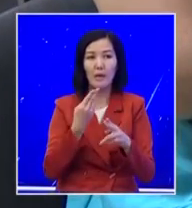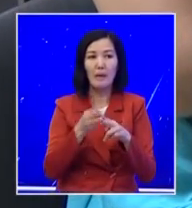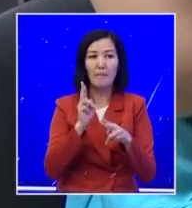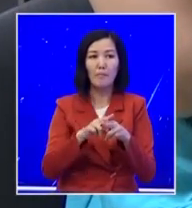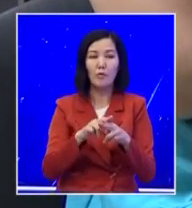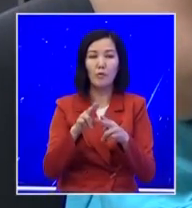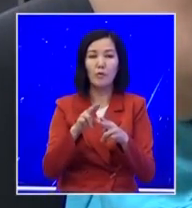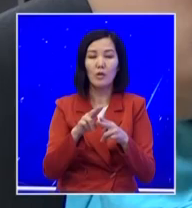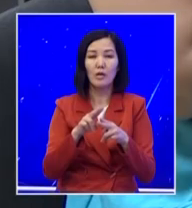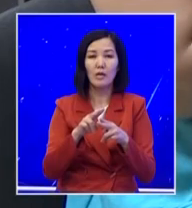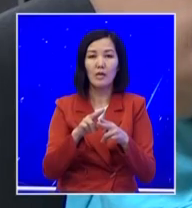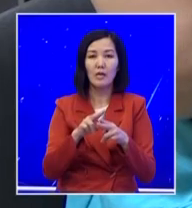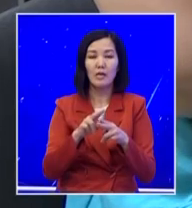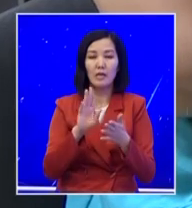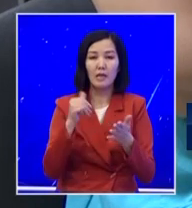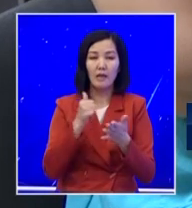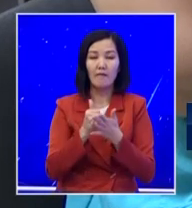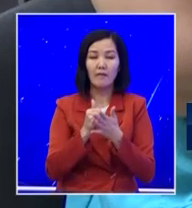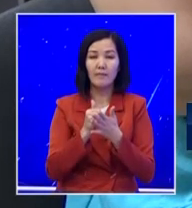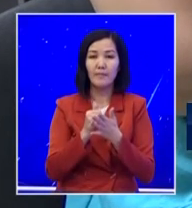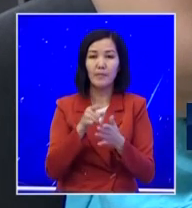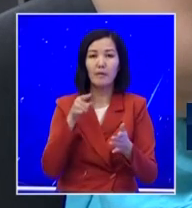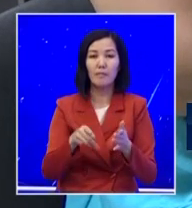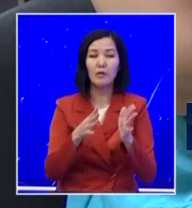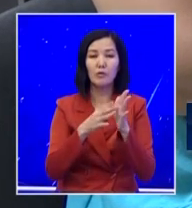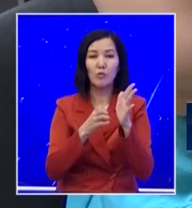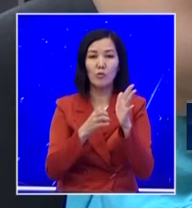материалда негізінен жаңағы